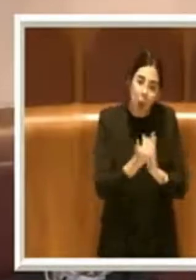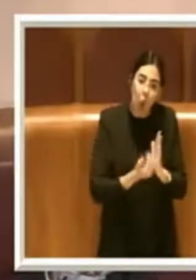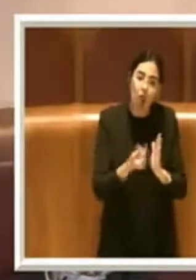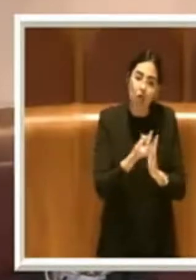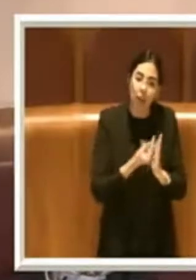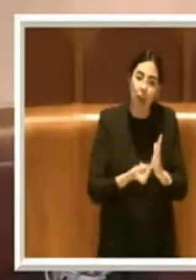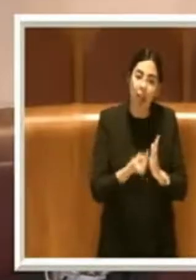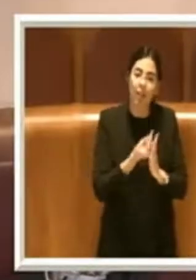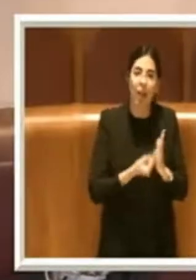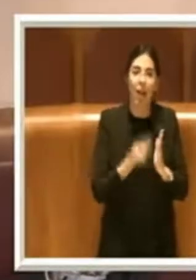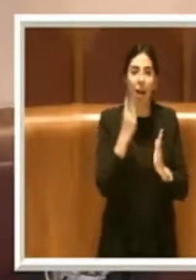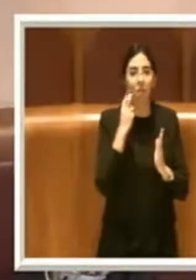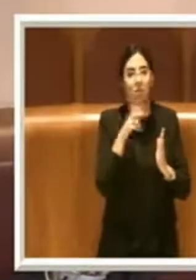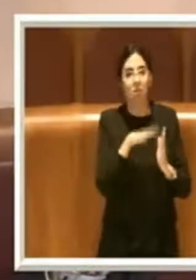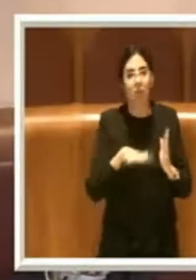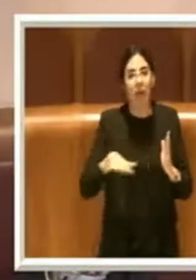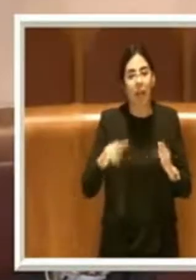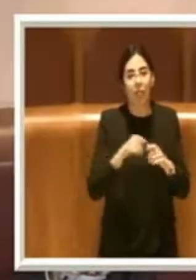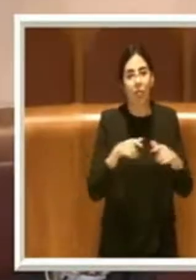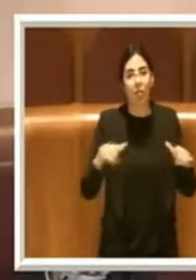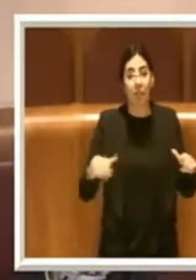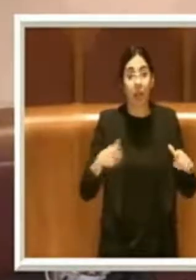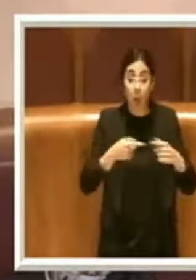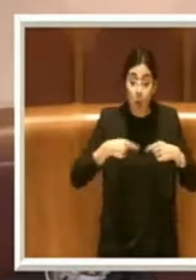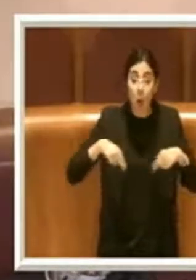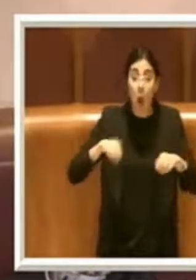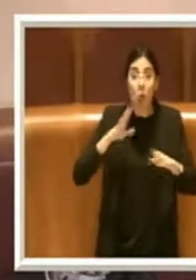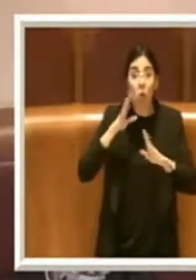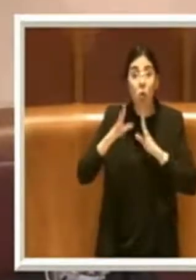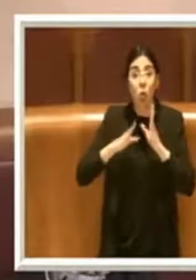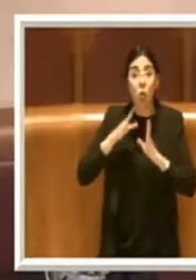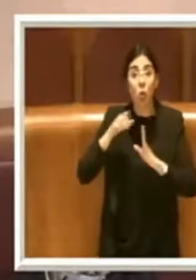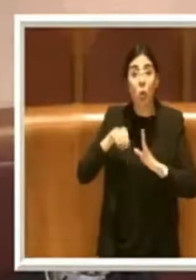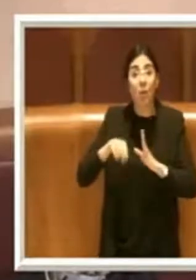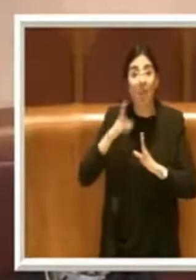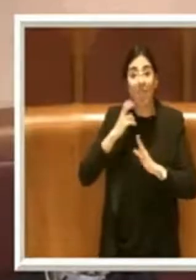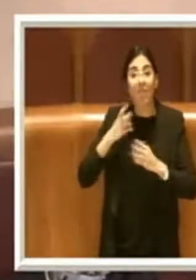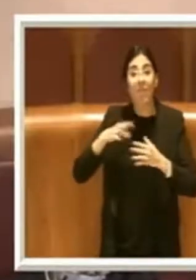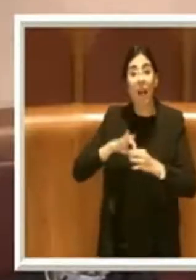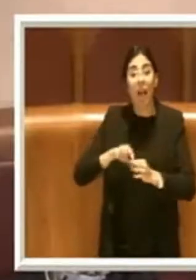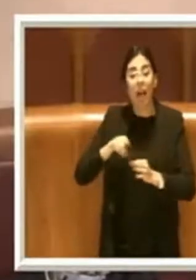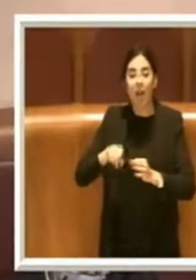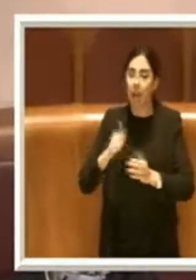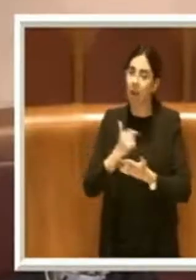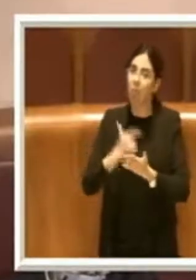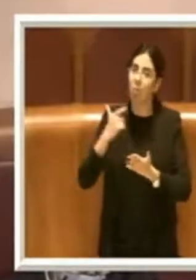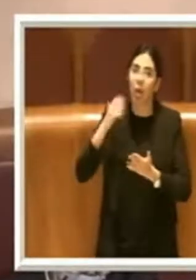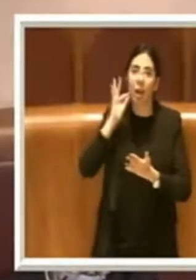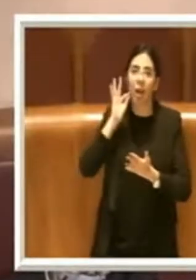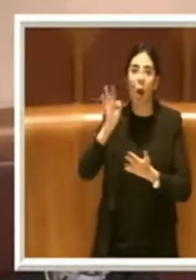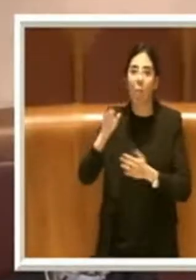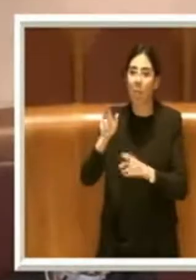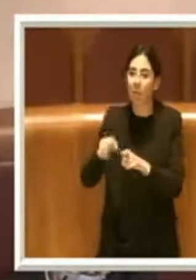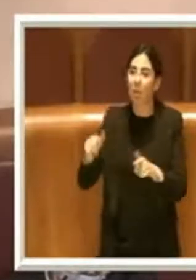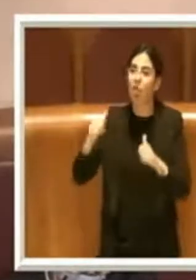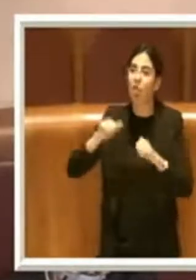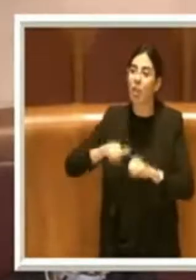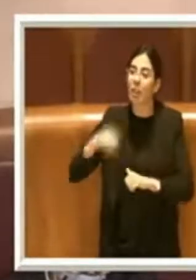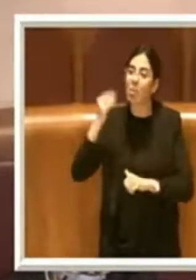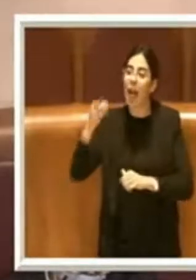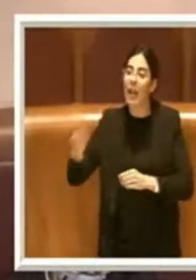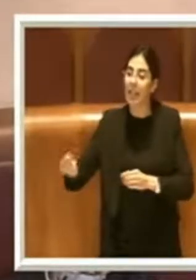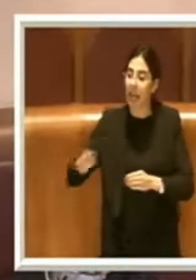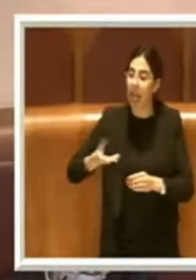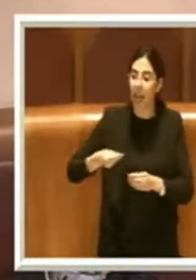del verde sarà uno strumento imprescindibile per dar voce ai cittadini e ovviamente su questo